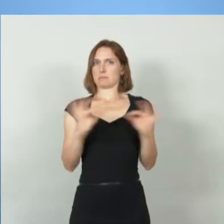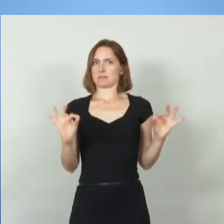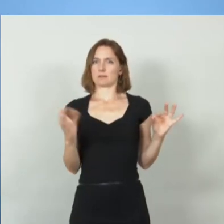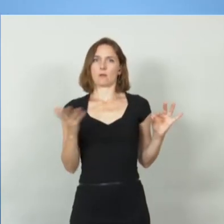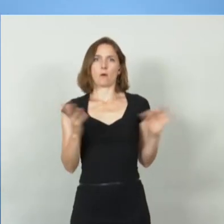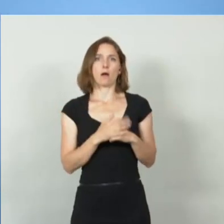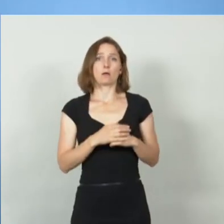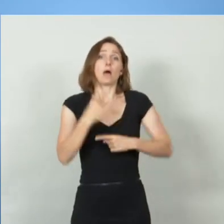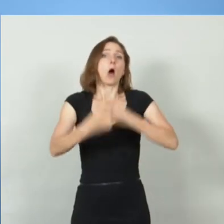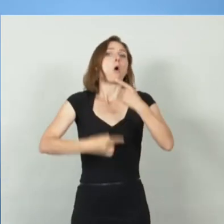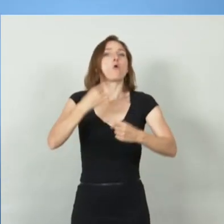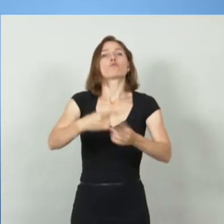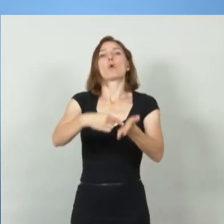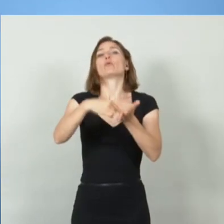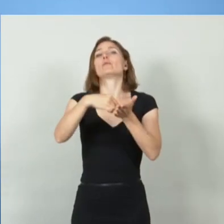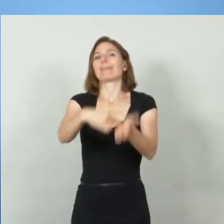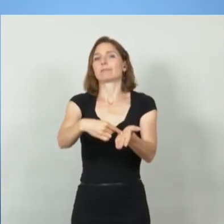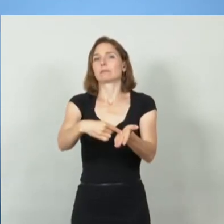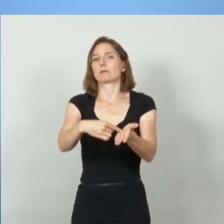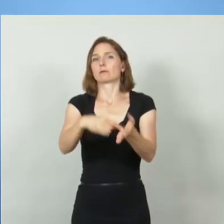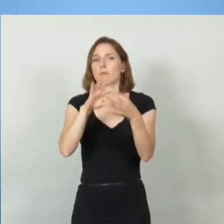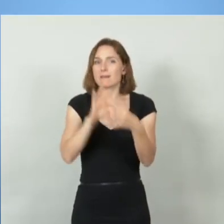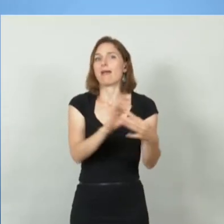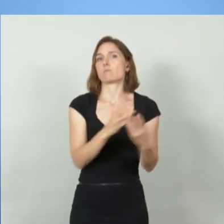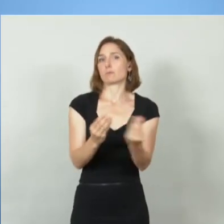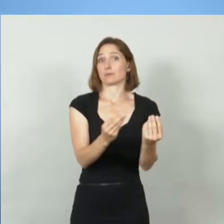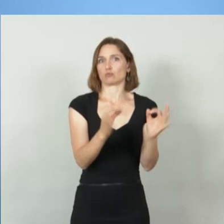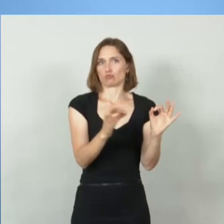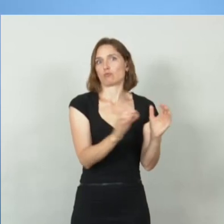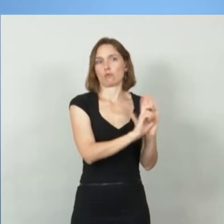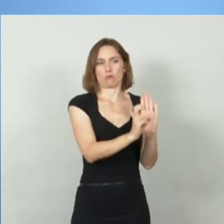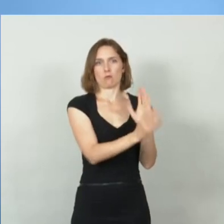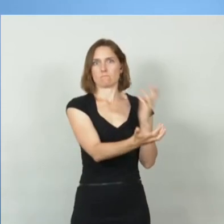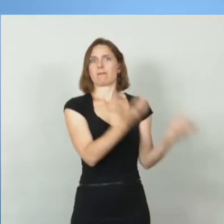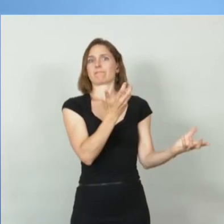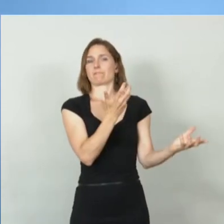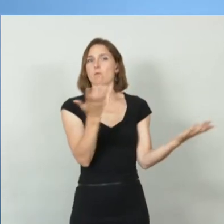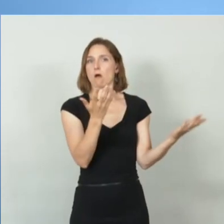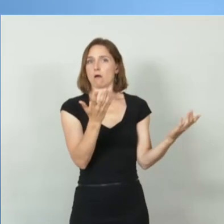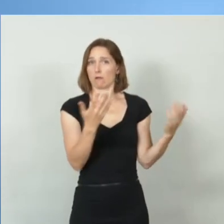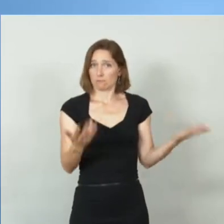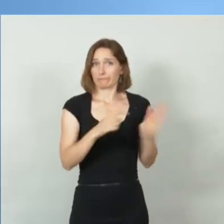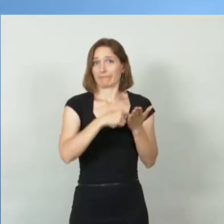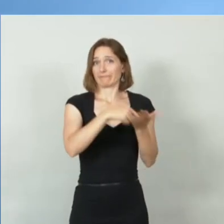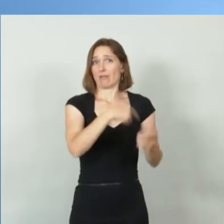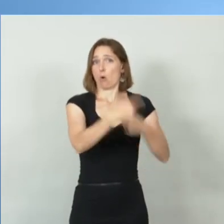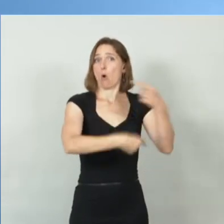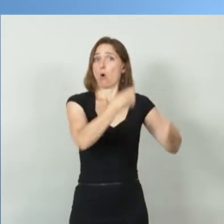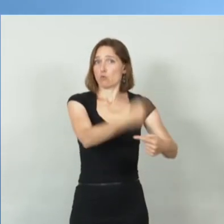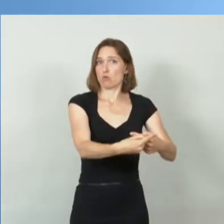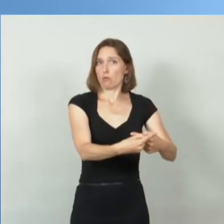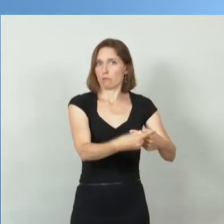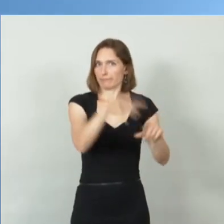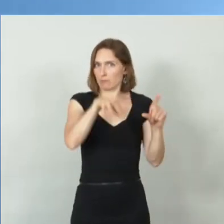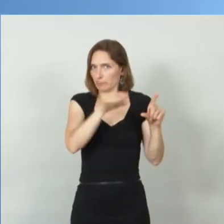l'encours de dette par rapport à la population et là aussi Grenoble se démarque puisque l'encours de la dette à Grenoble et dans ce tableau